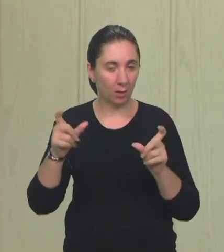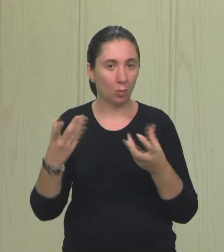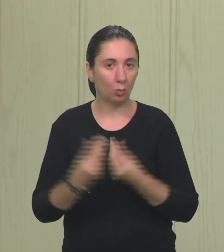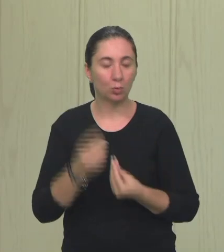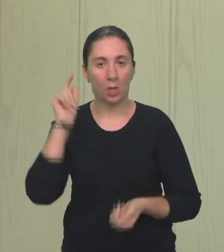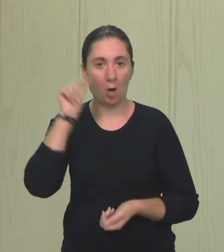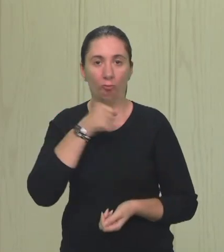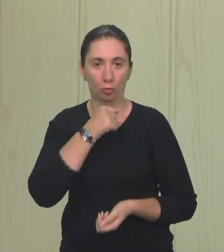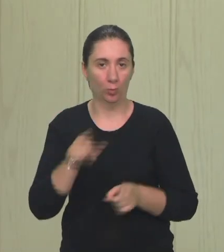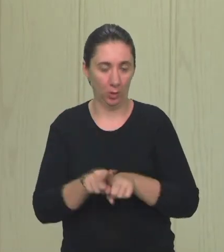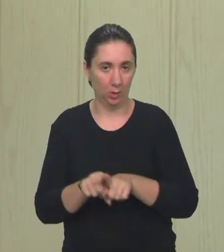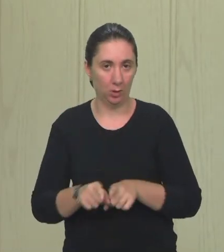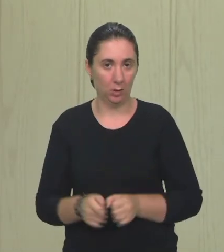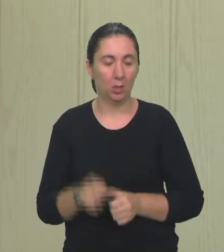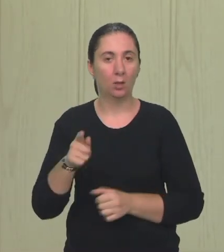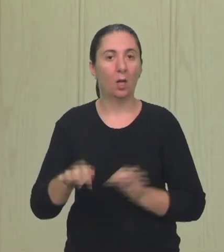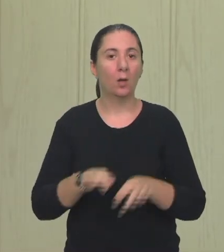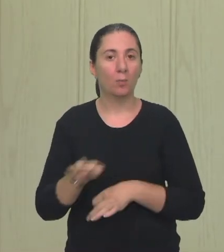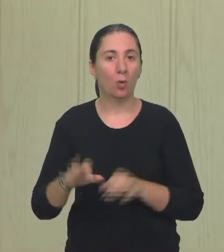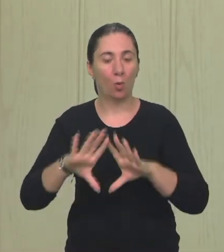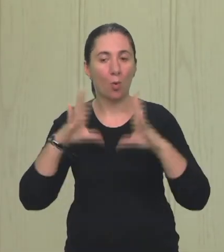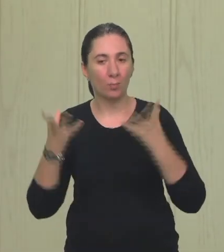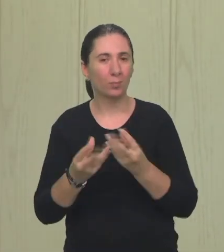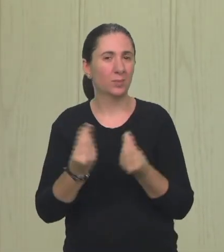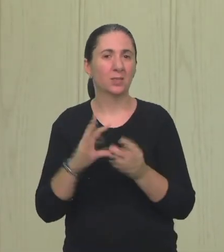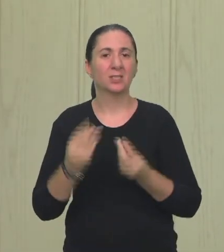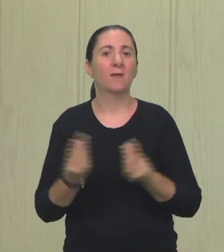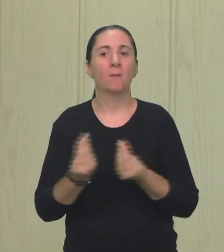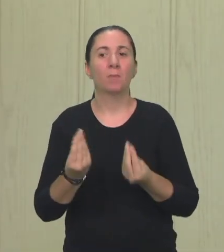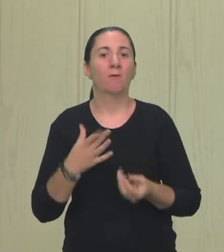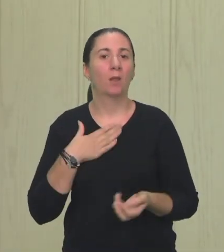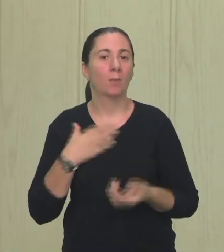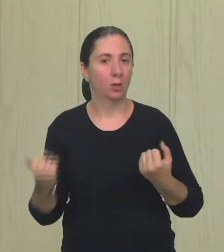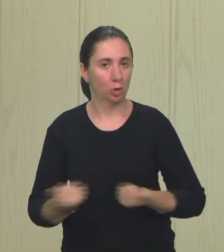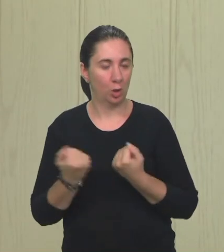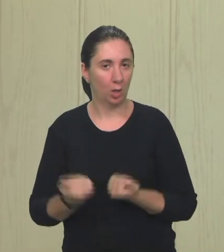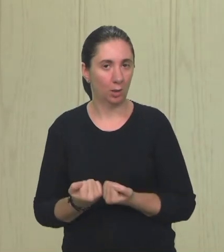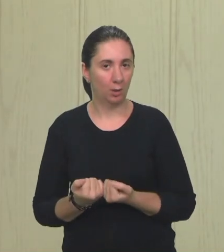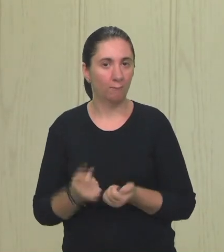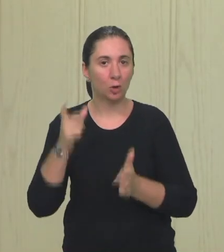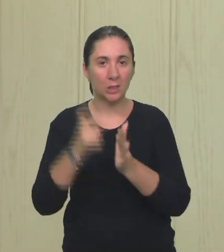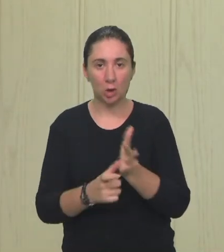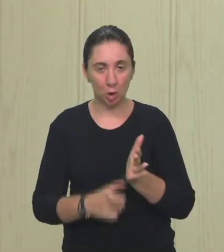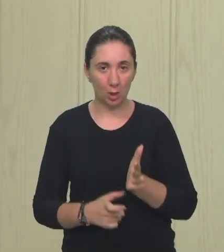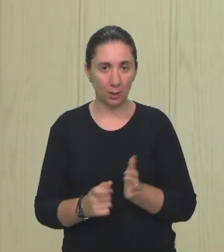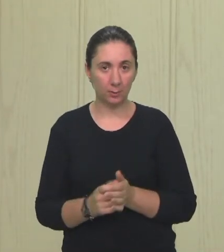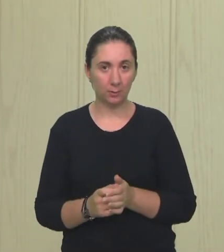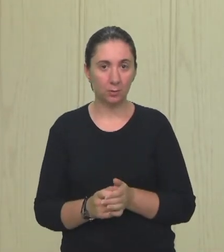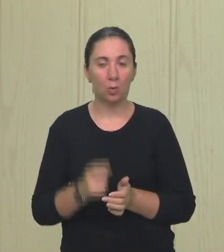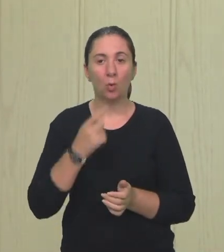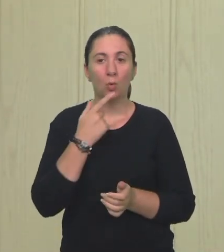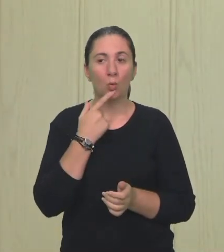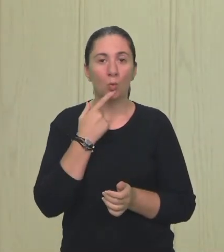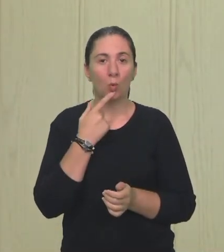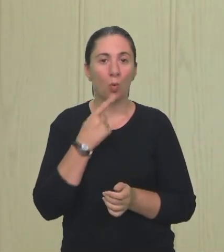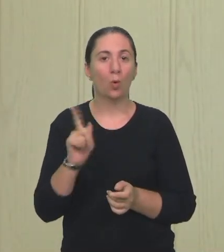Karlovačku županiju. I taj projekt, recimo, objedini sve nekakve naše aktivnosti za članstvo, ali koje nisu, recimo,